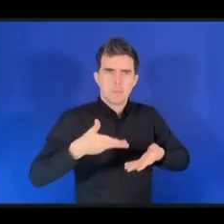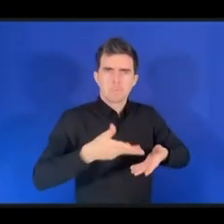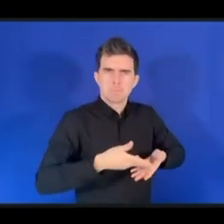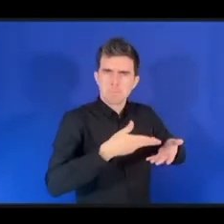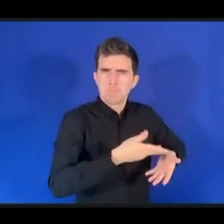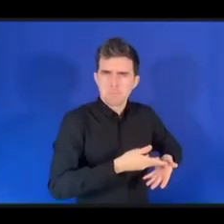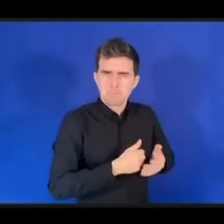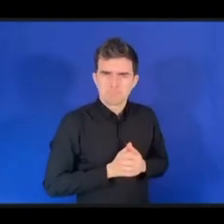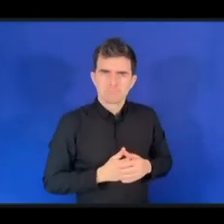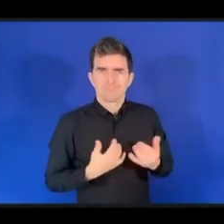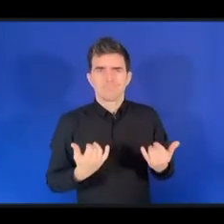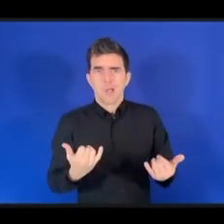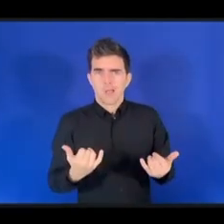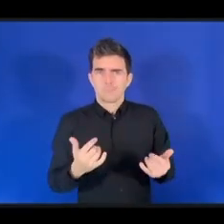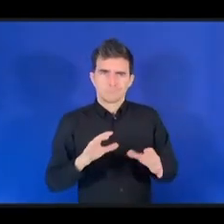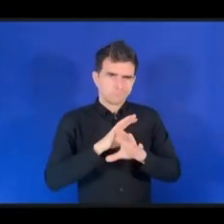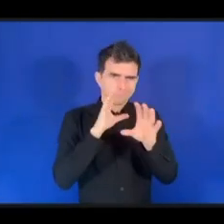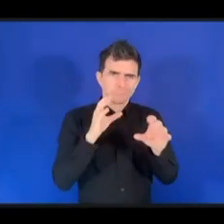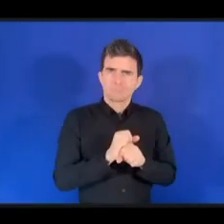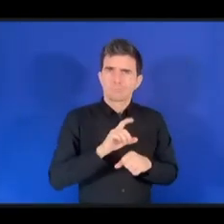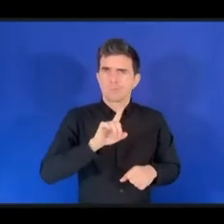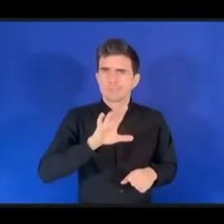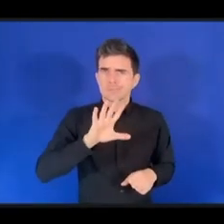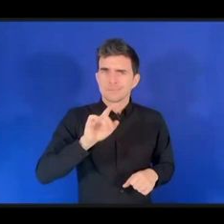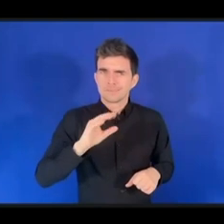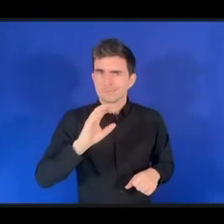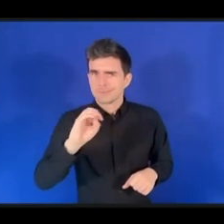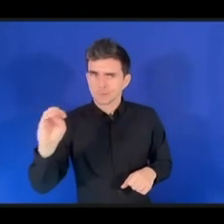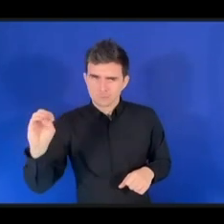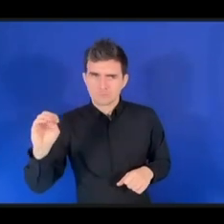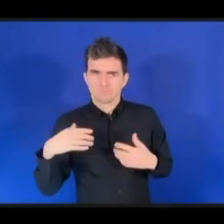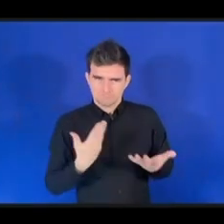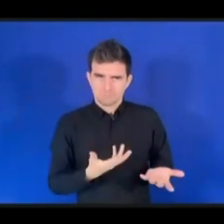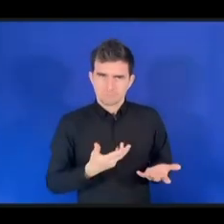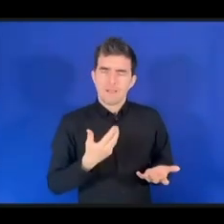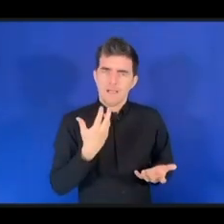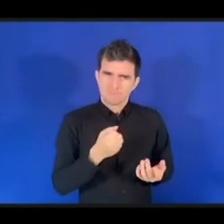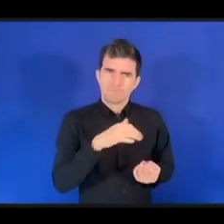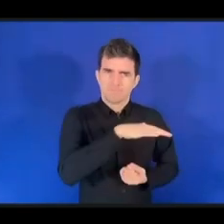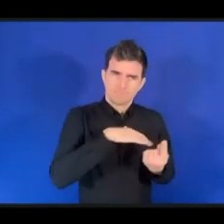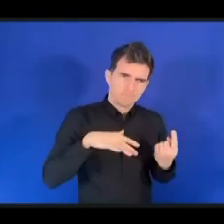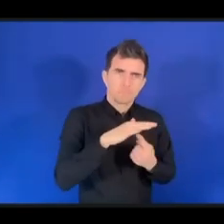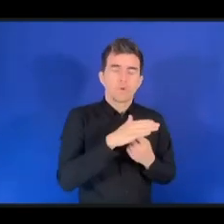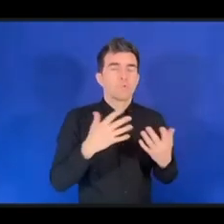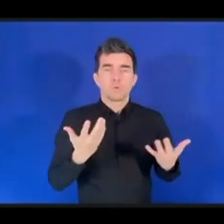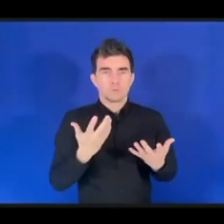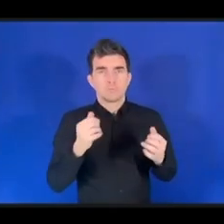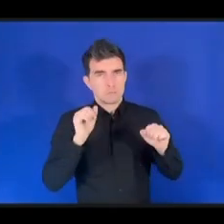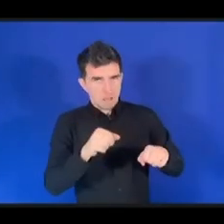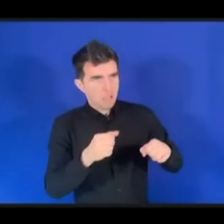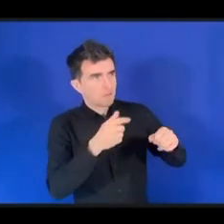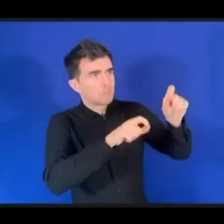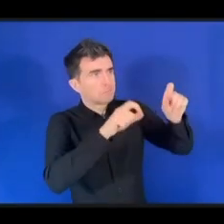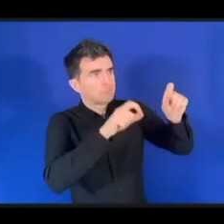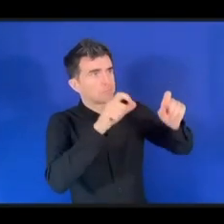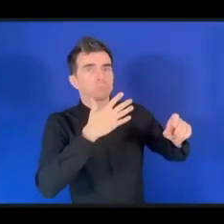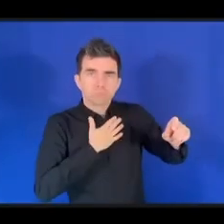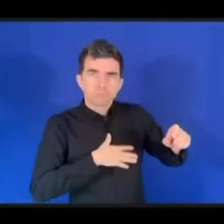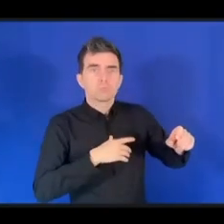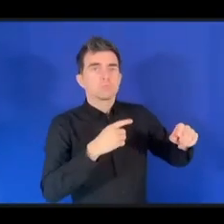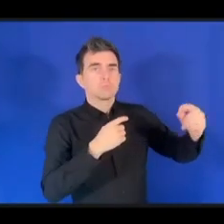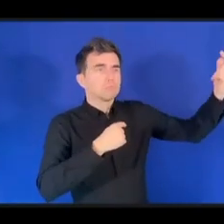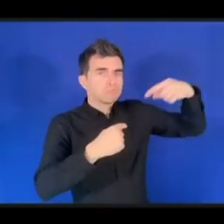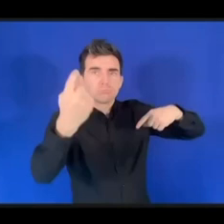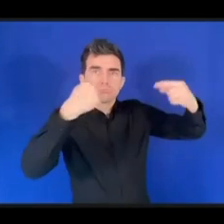سنويا ولذلك فانها مدينه الطلاب وعرفت بذلك اذا